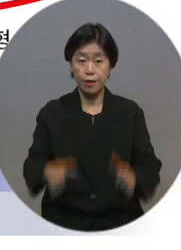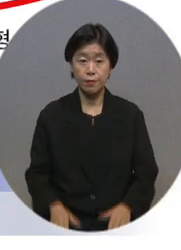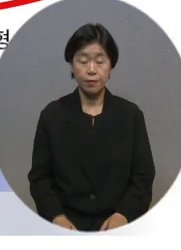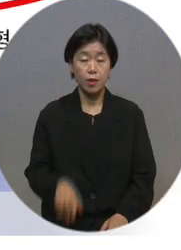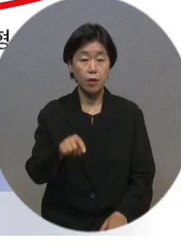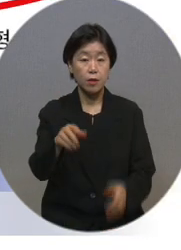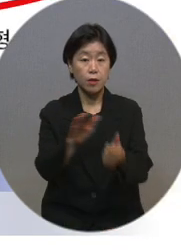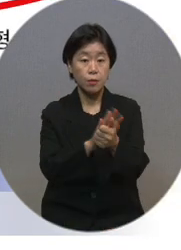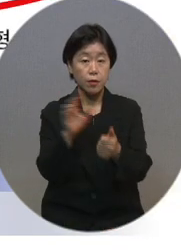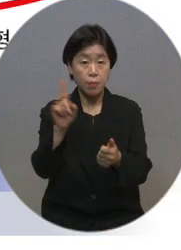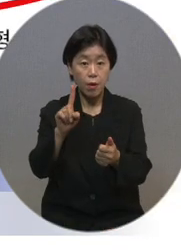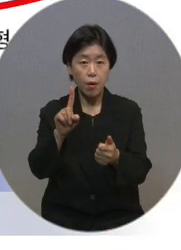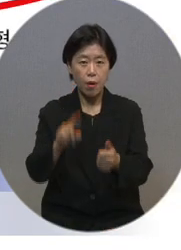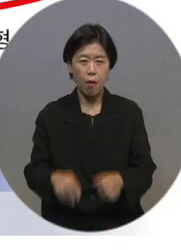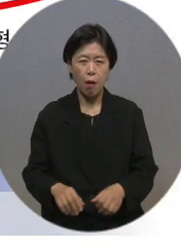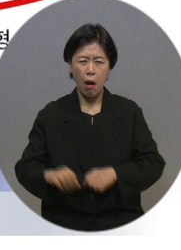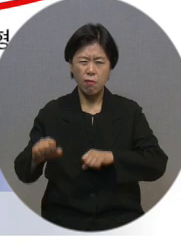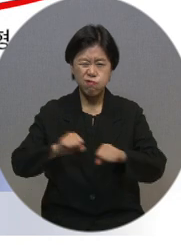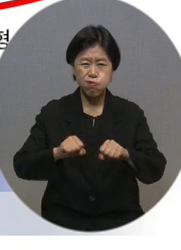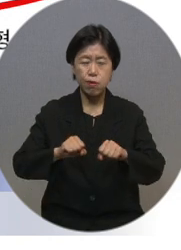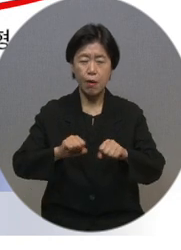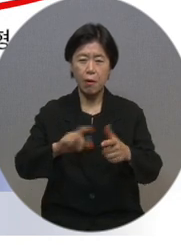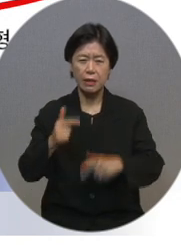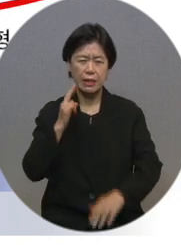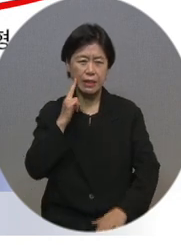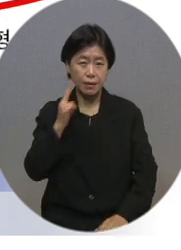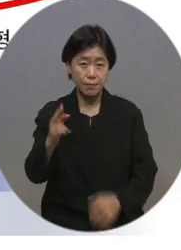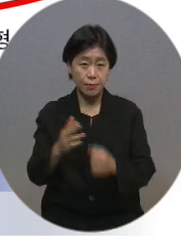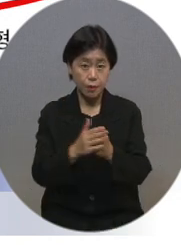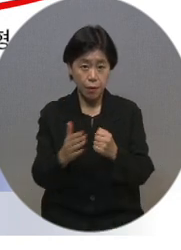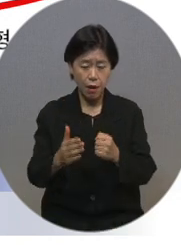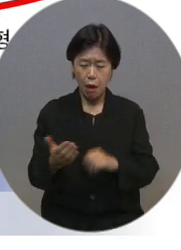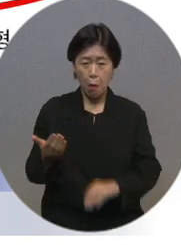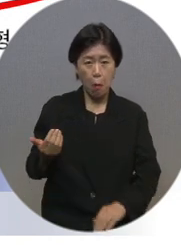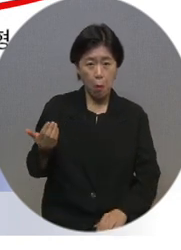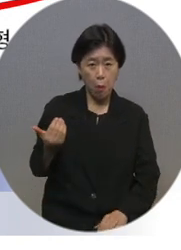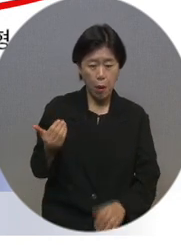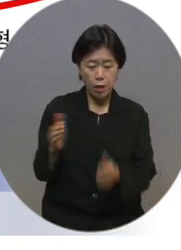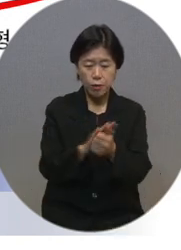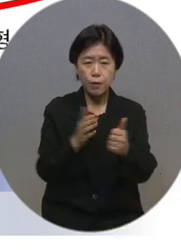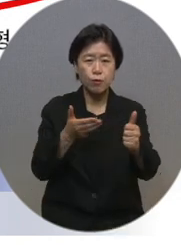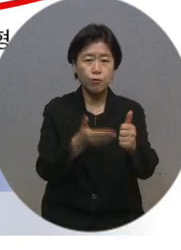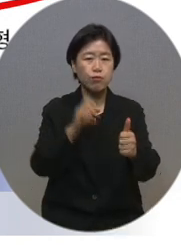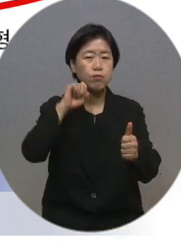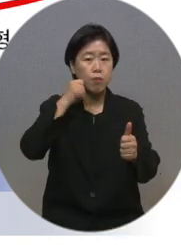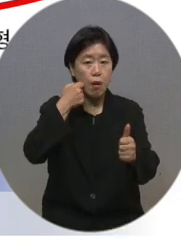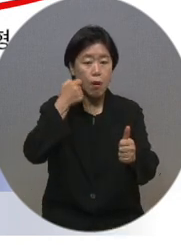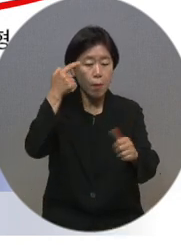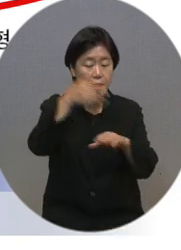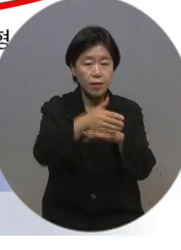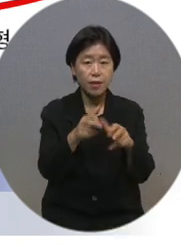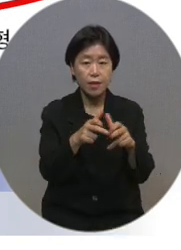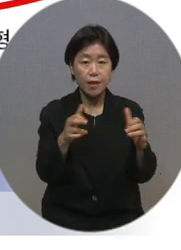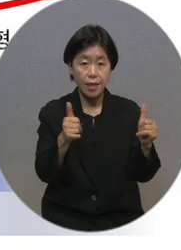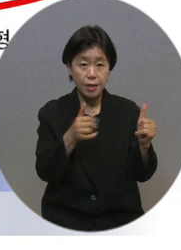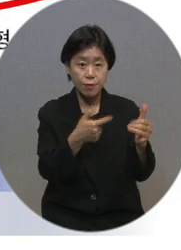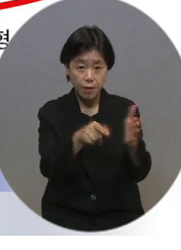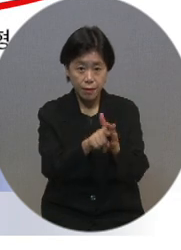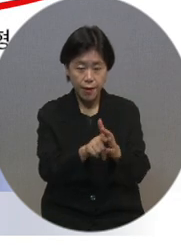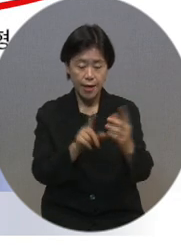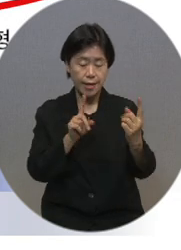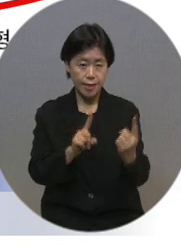서비스는 도전 행동이 심해 기존 돌봄 서비스를 받기 곤란했던이 발달 장애인에게 맞춤형으로